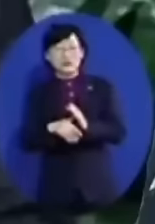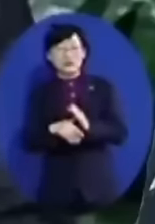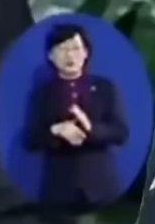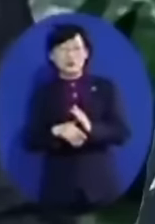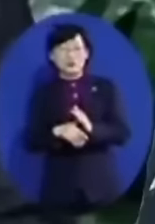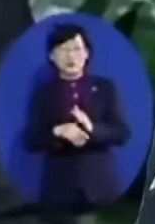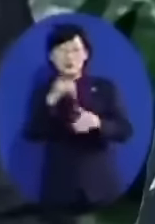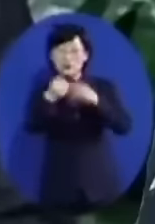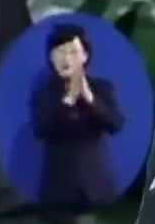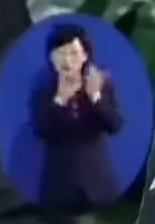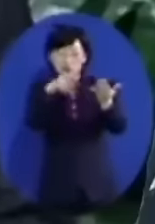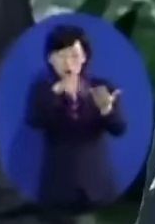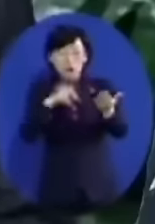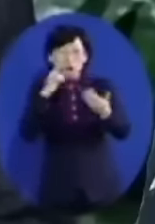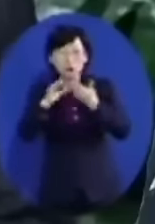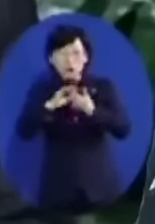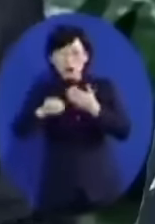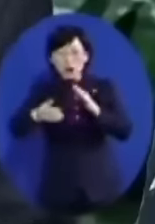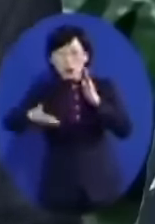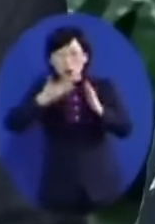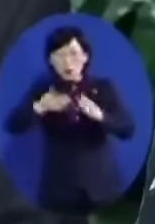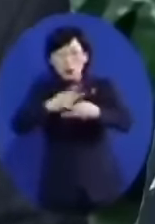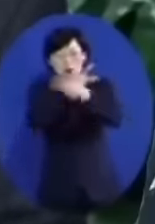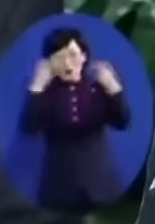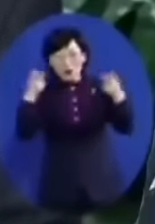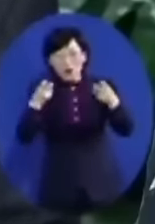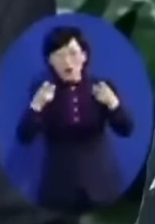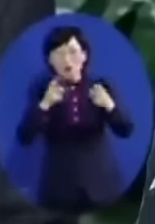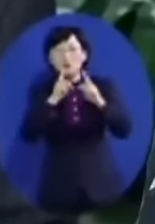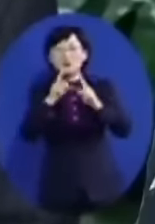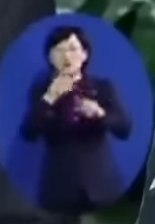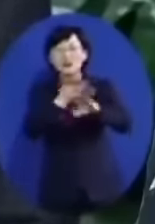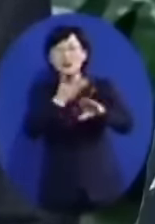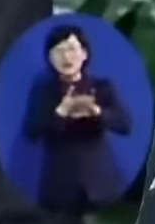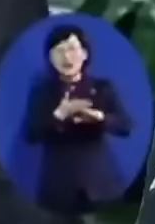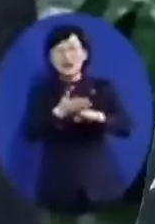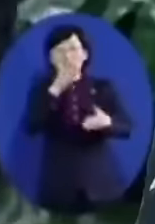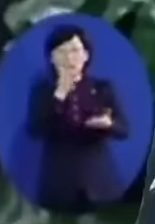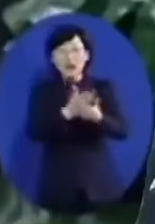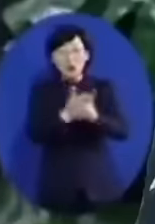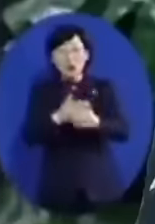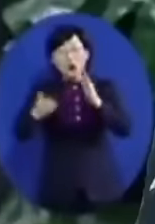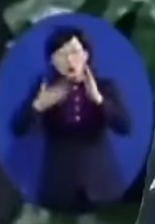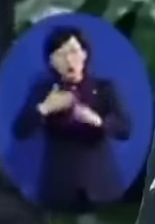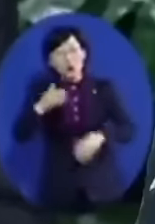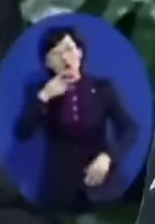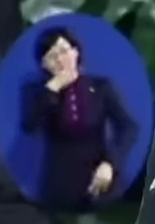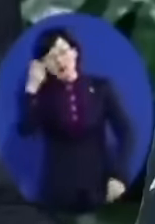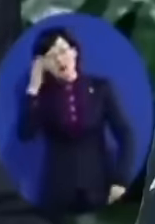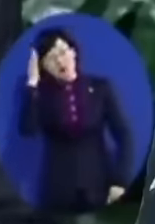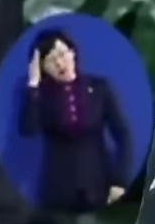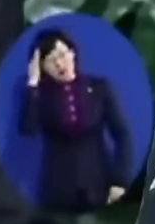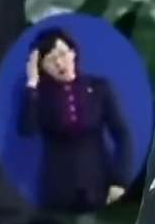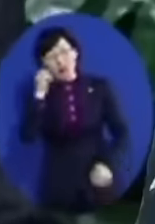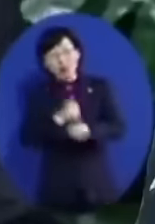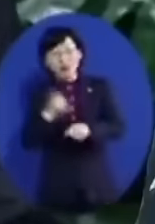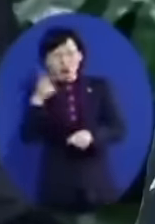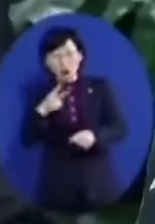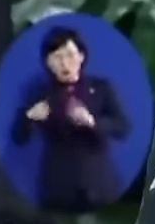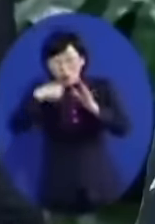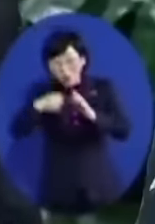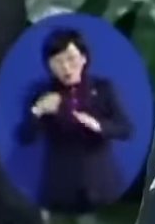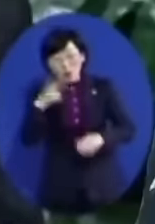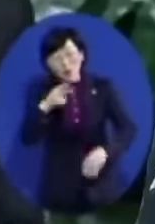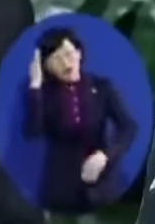이 성경에는 보니까 먹고 자라는 것입니다. 다른 것도 하지 말고 먹고 또 자고 또 일어나거든 또 먹고